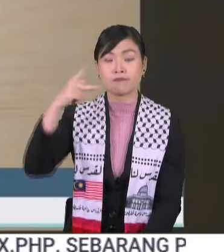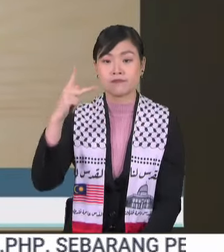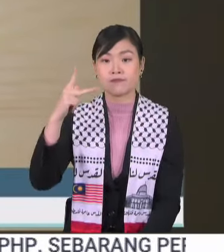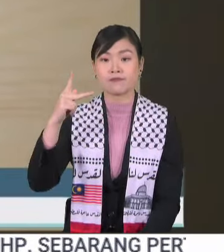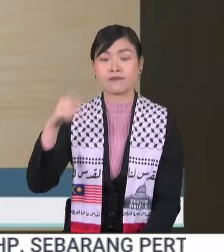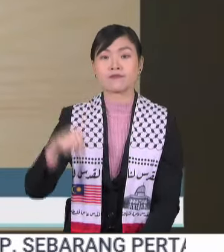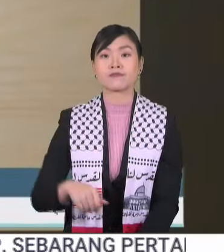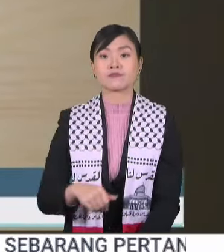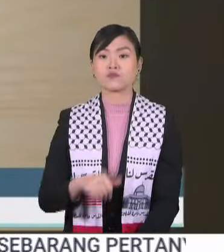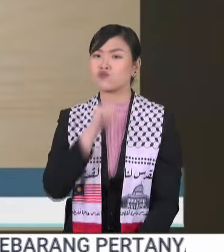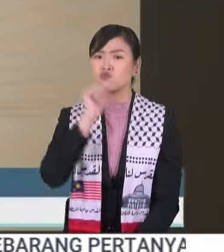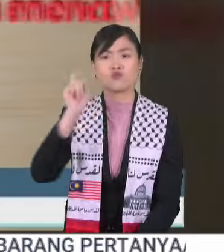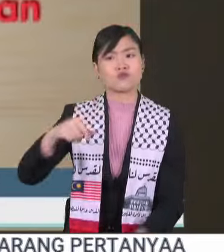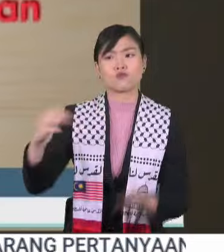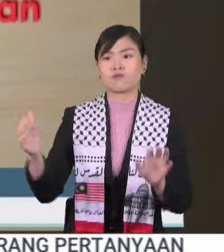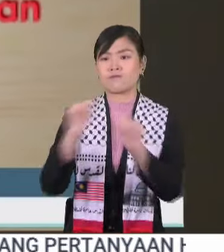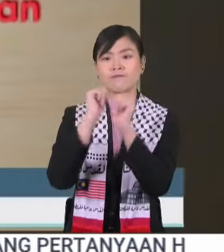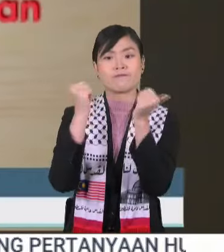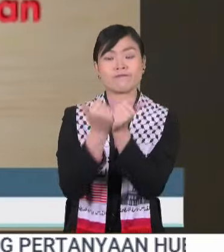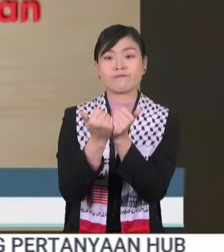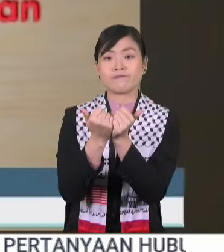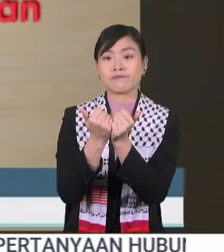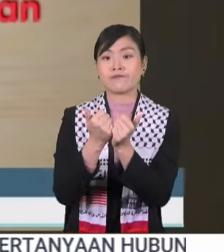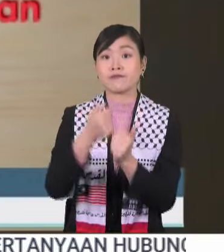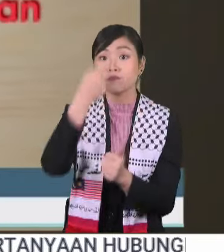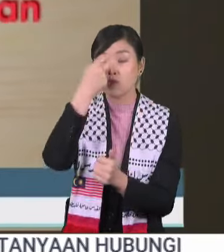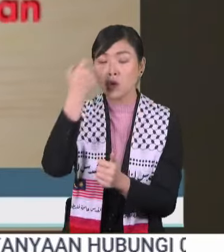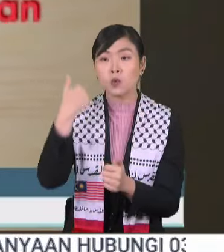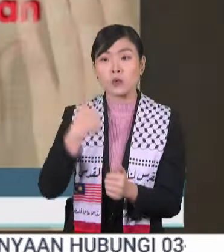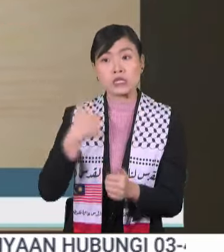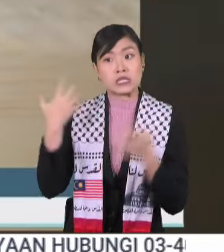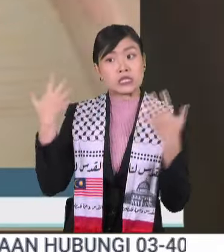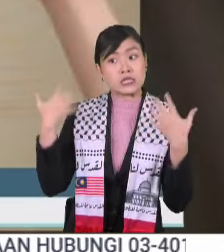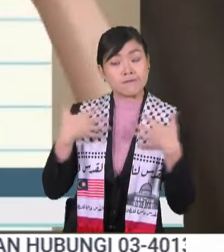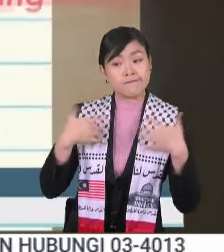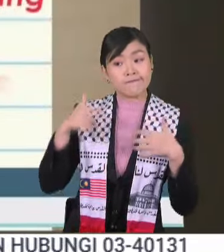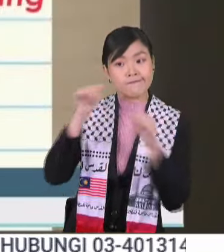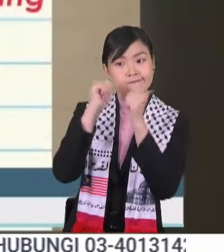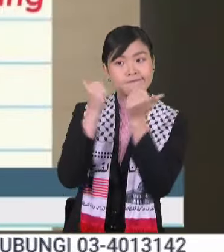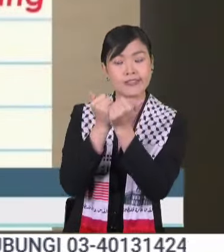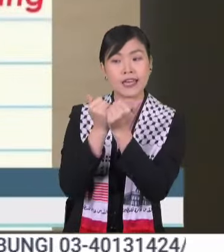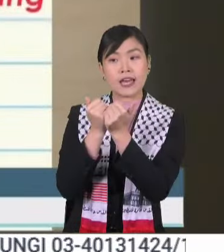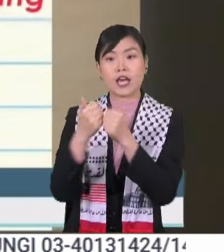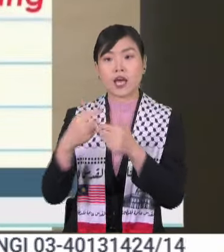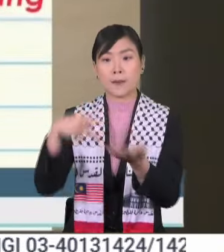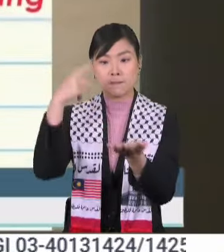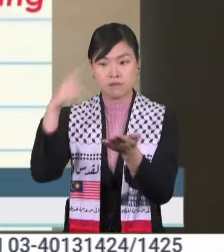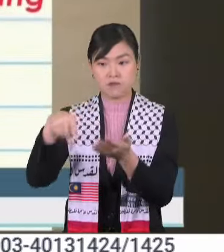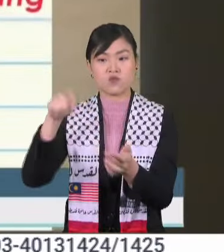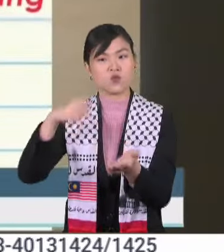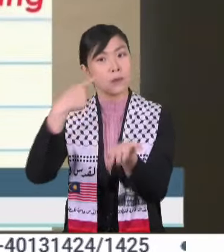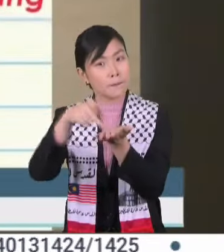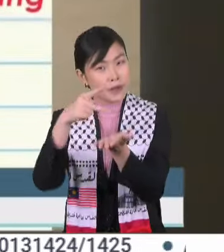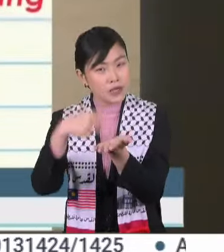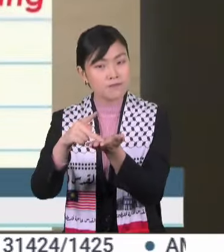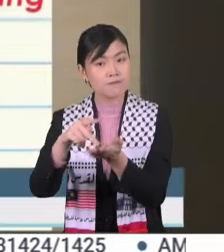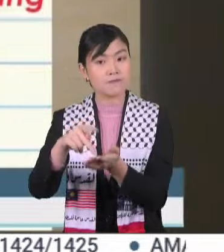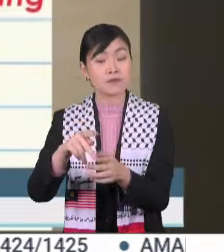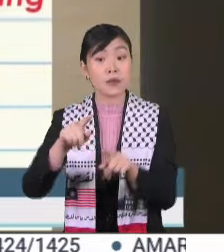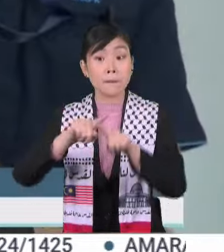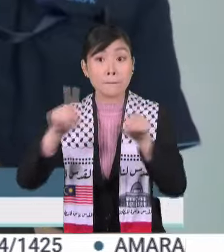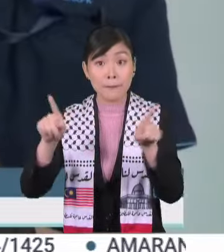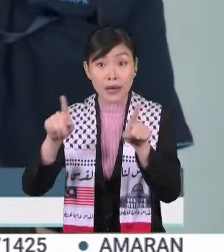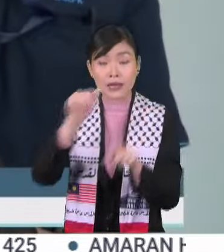perkhidmatan Ejen sebab kita takut Ejen pihak ketiga ni mengenakan bayaran walhal urusan dengan